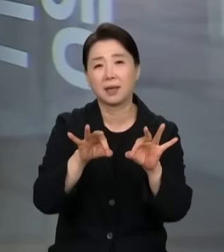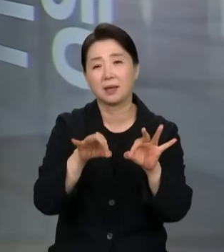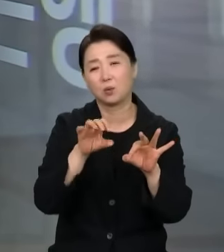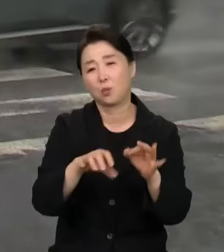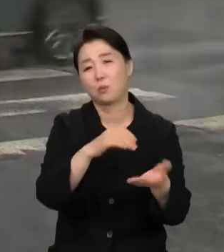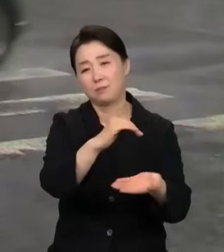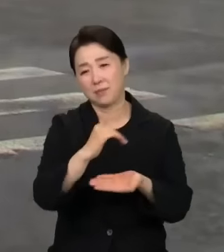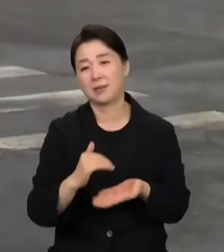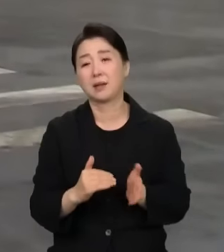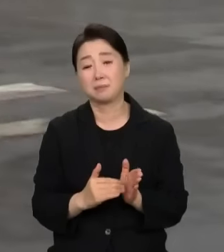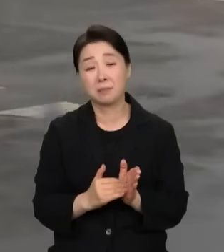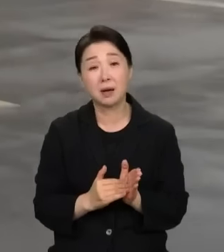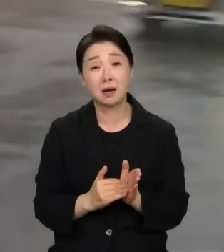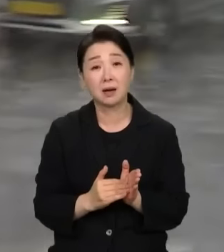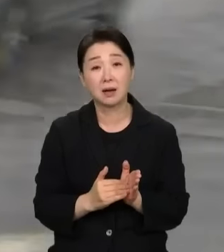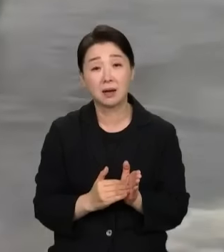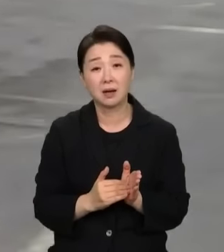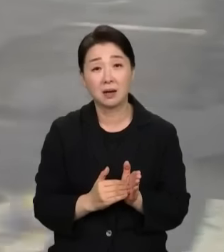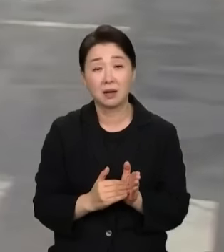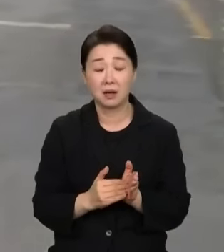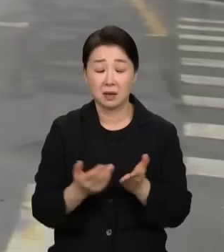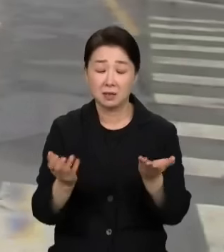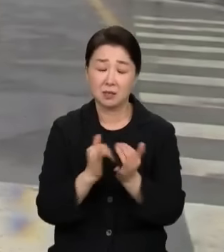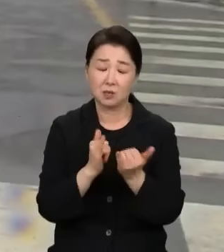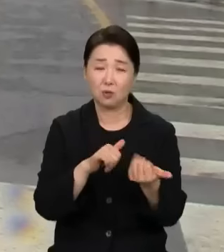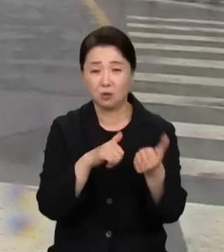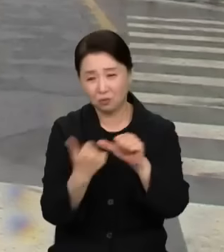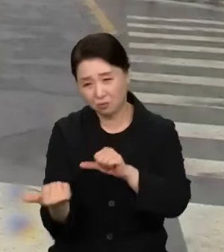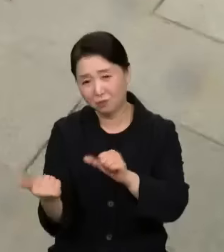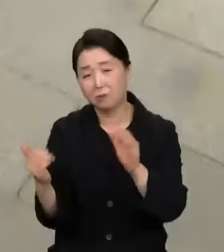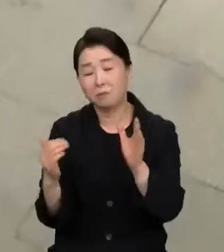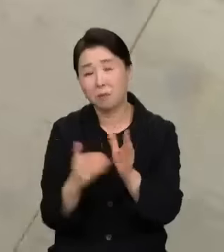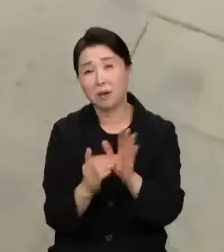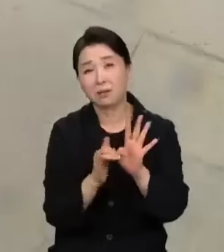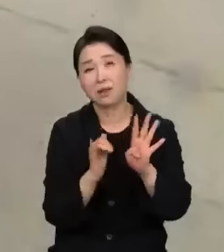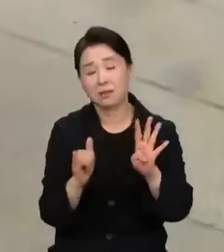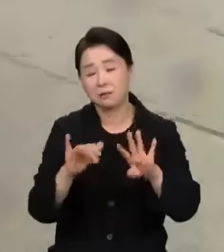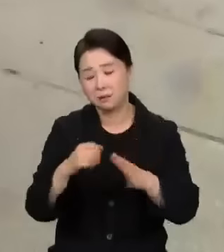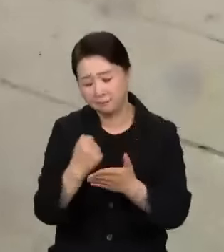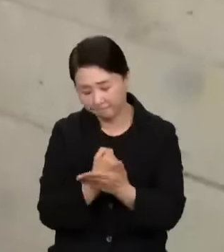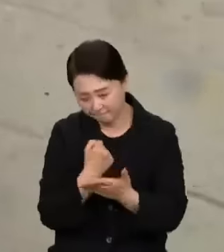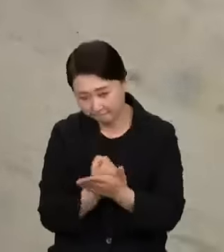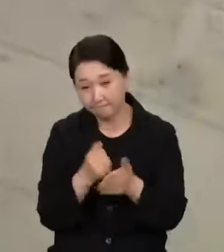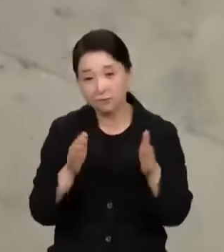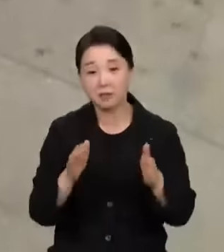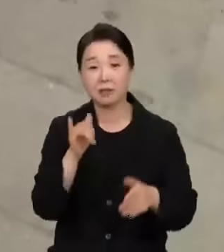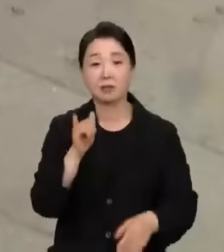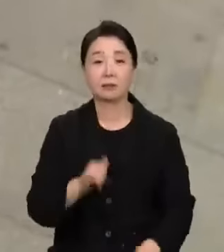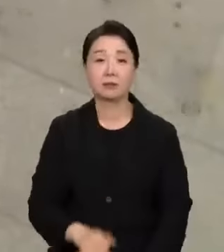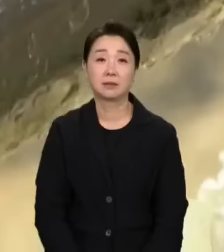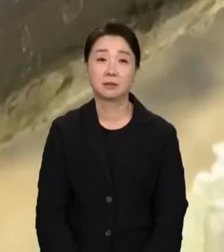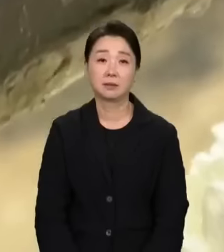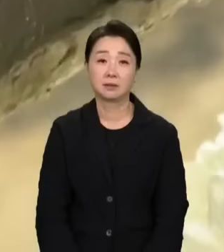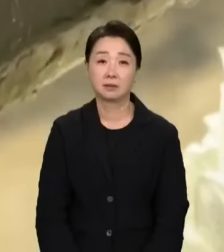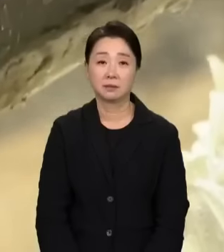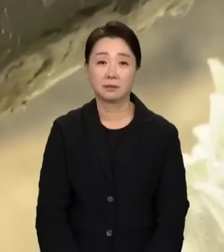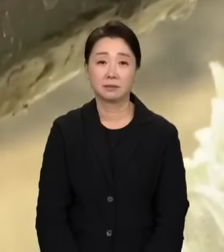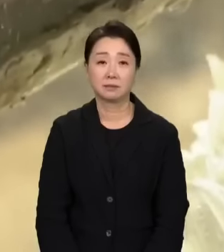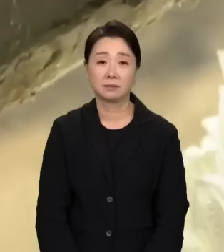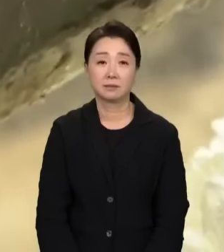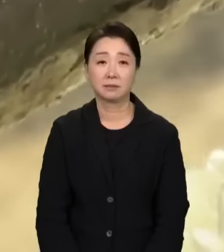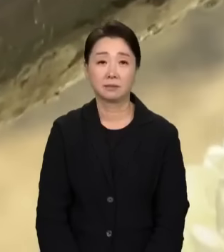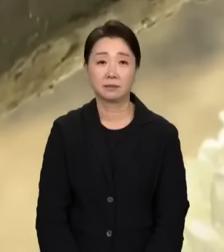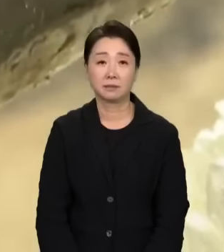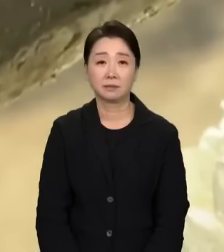전해집니다. 한꺼번에 많은 직원을 잃은 은행도 애도 기간을 갖기로 했습니다. JTBC